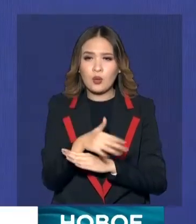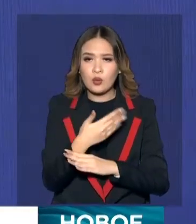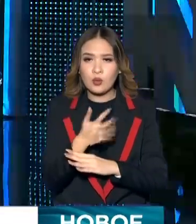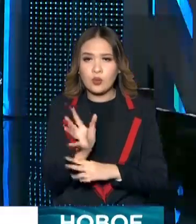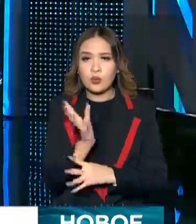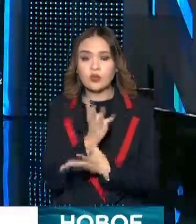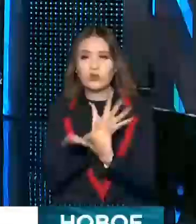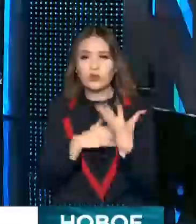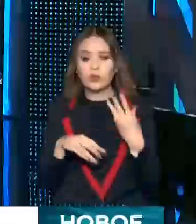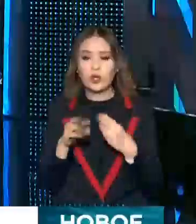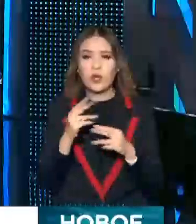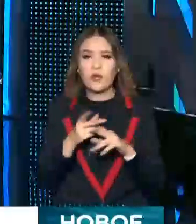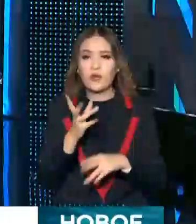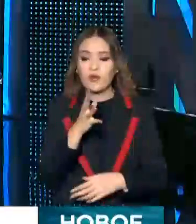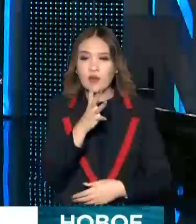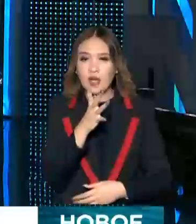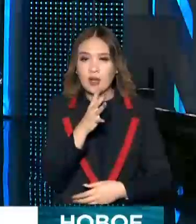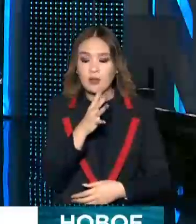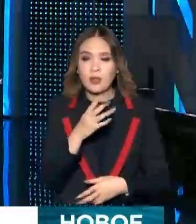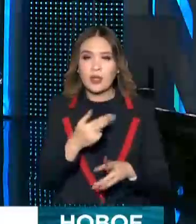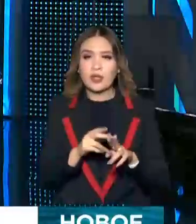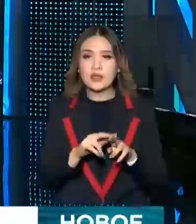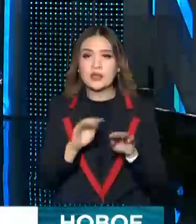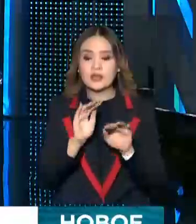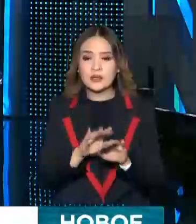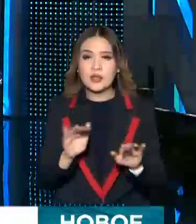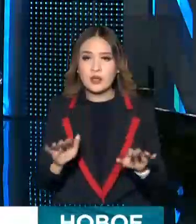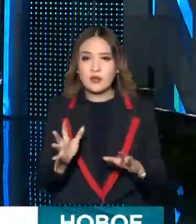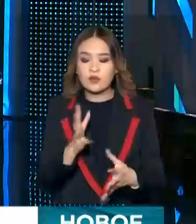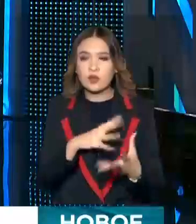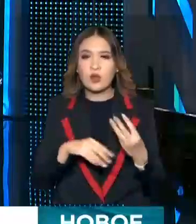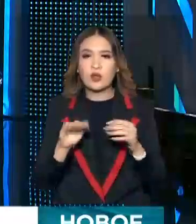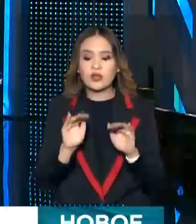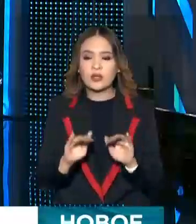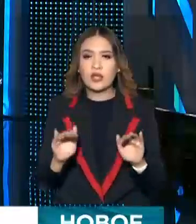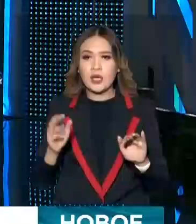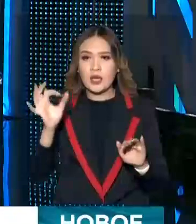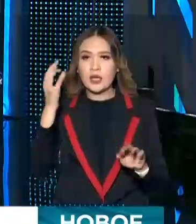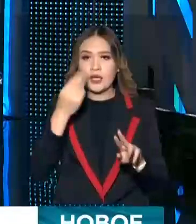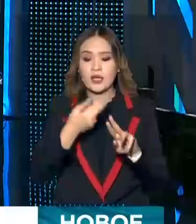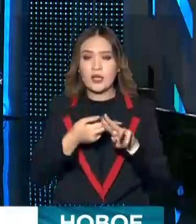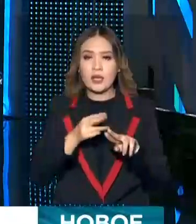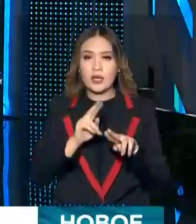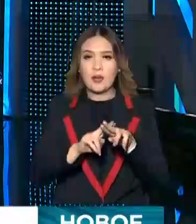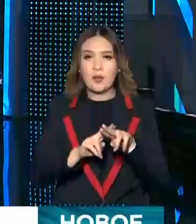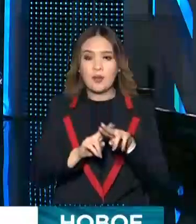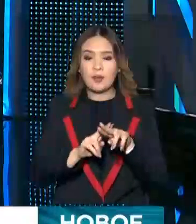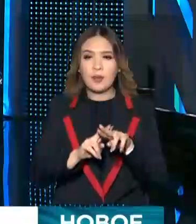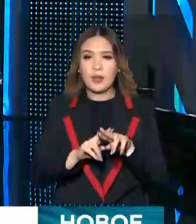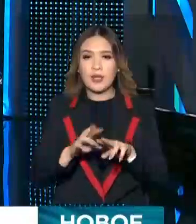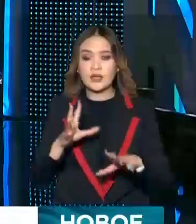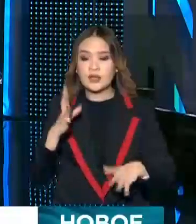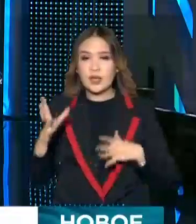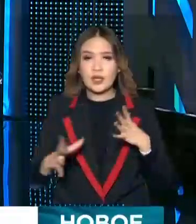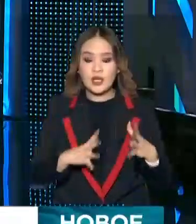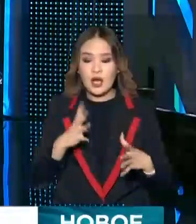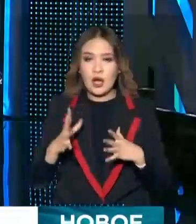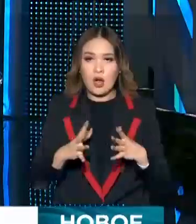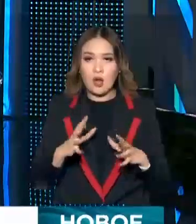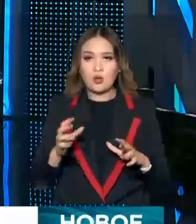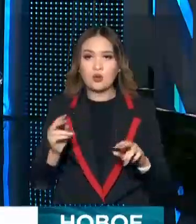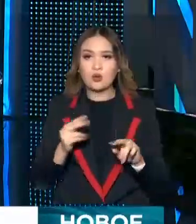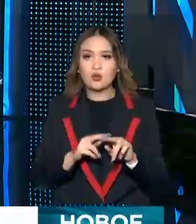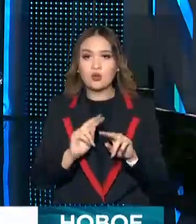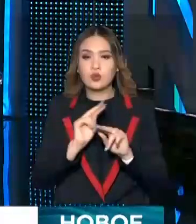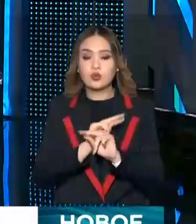также, значит, время организованной деятельности, всю детскую деятельность и, конечно же, включая занятия, которые организовывает педагог